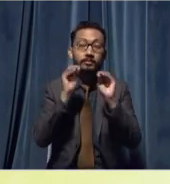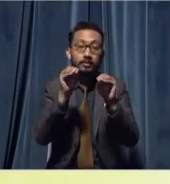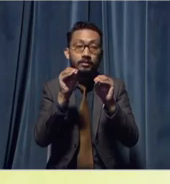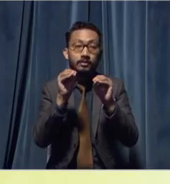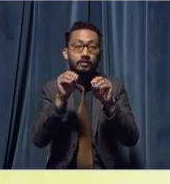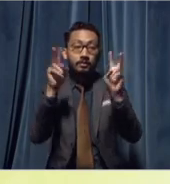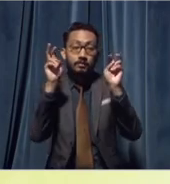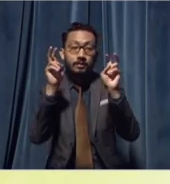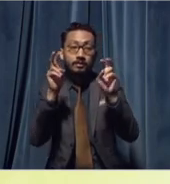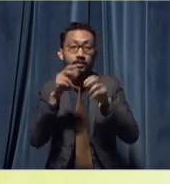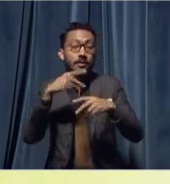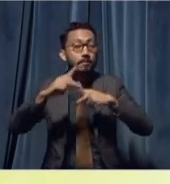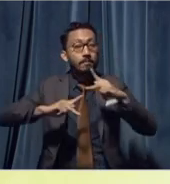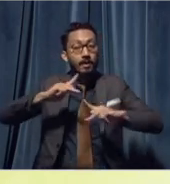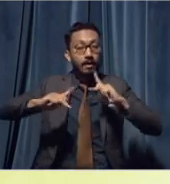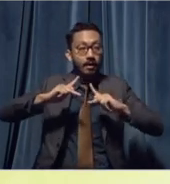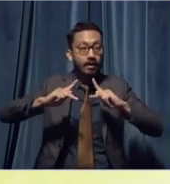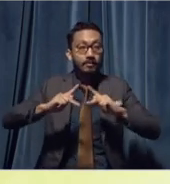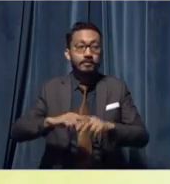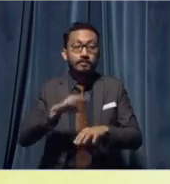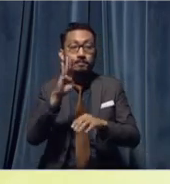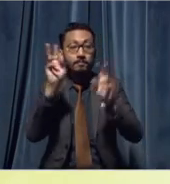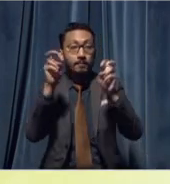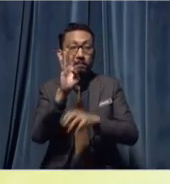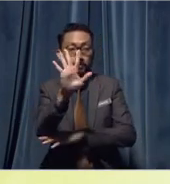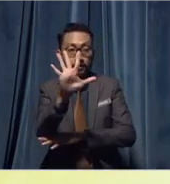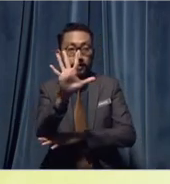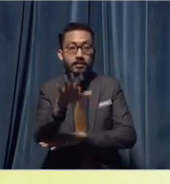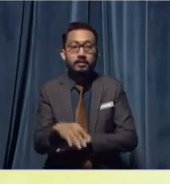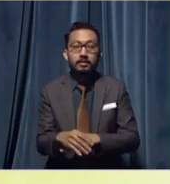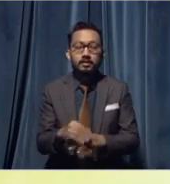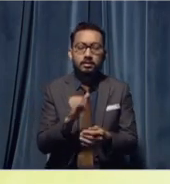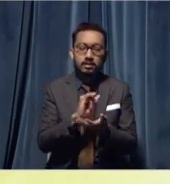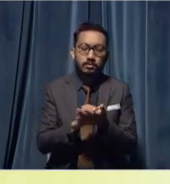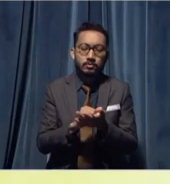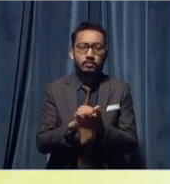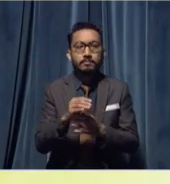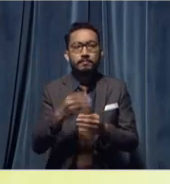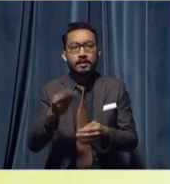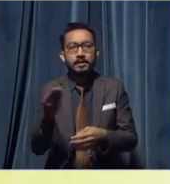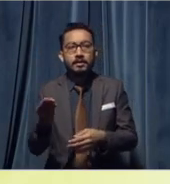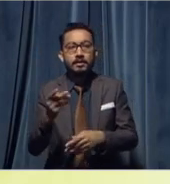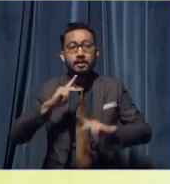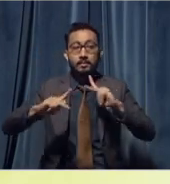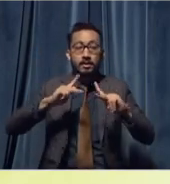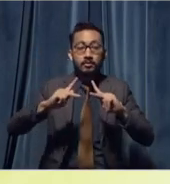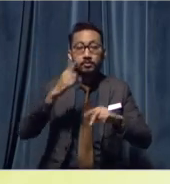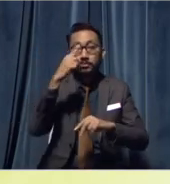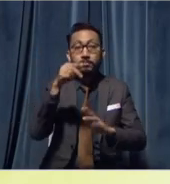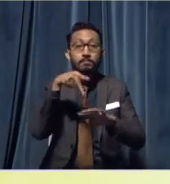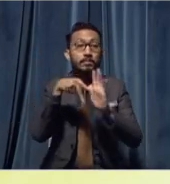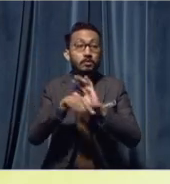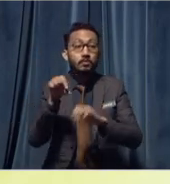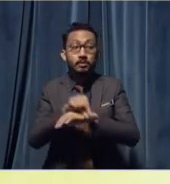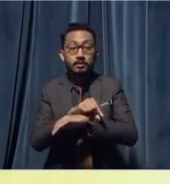mengajar subjek kimia bab 5 iaitu bahan kimia untuk pengguna.